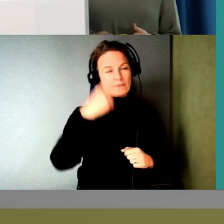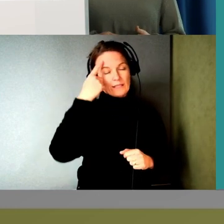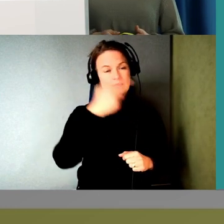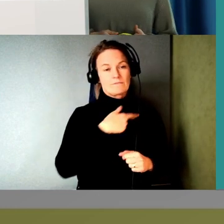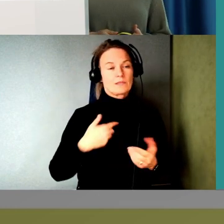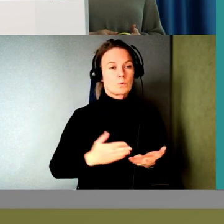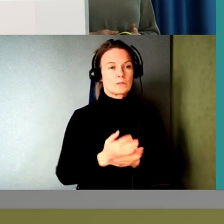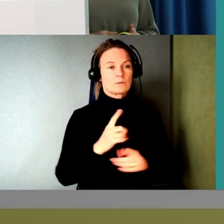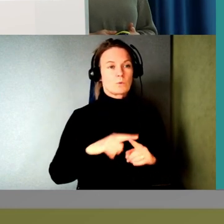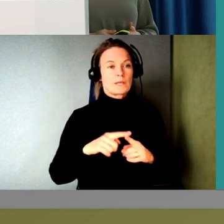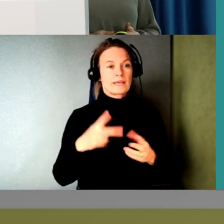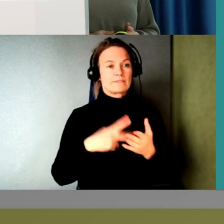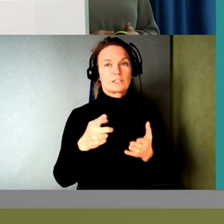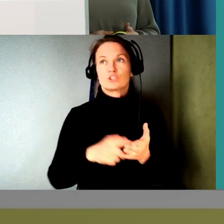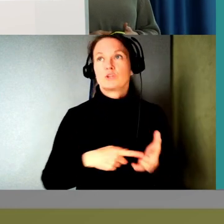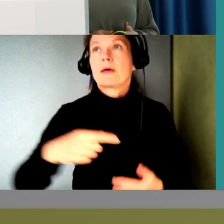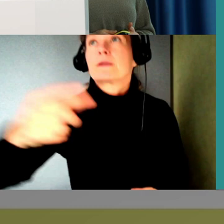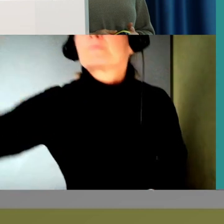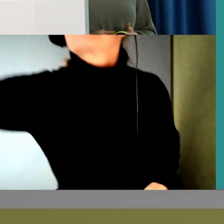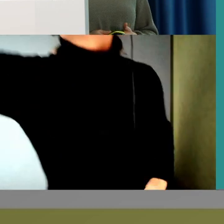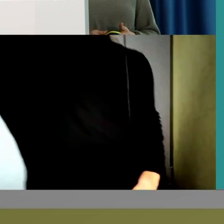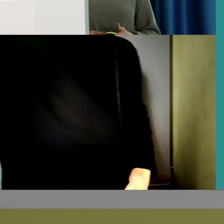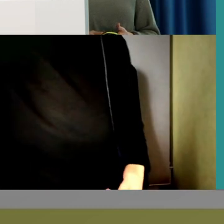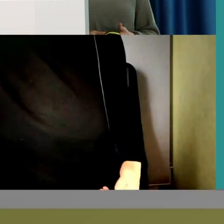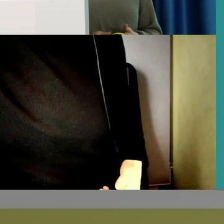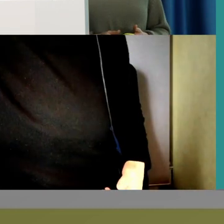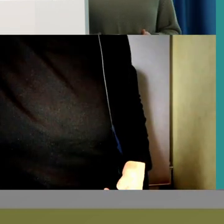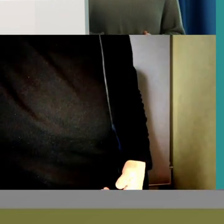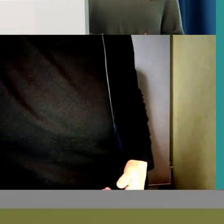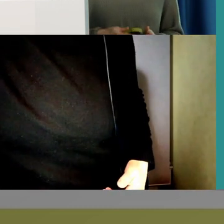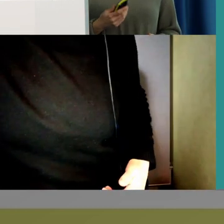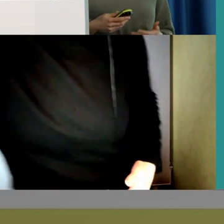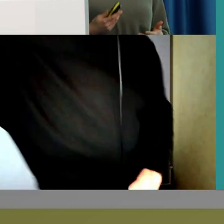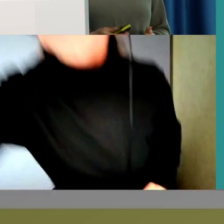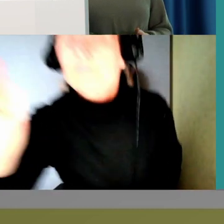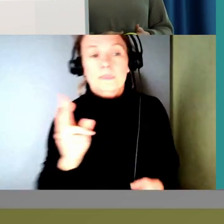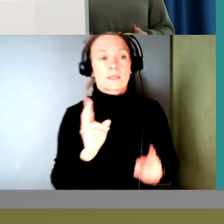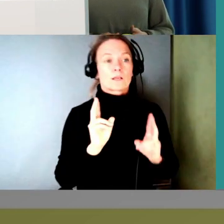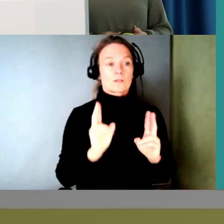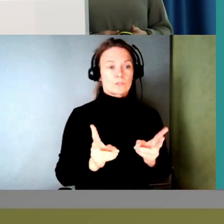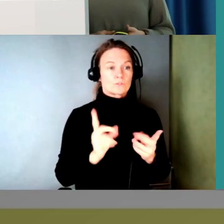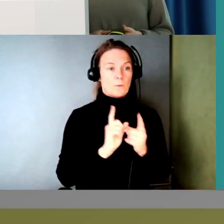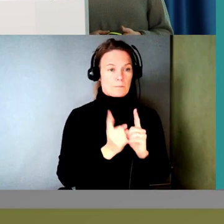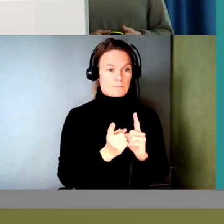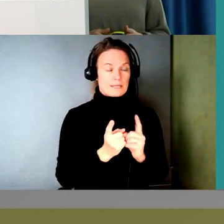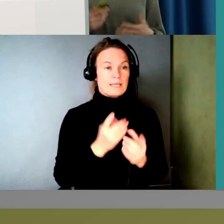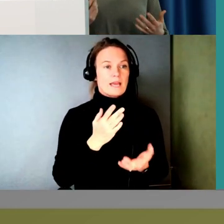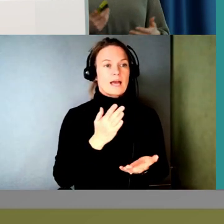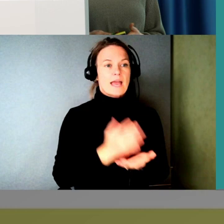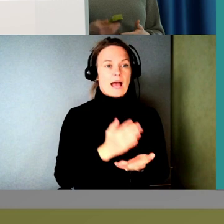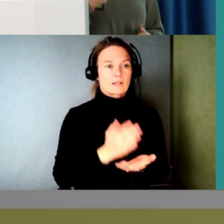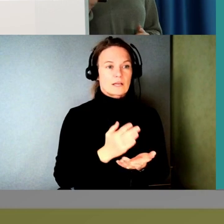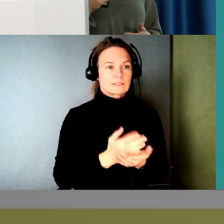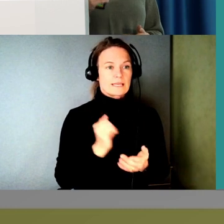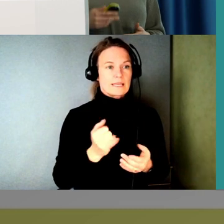olika texttyper som eh blir aktuella i e-handel eh så ska jag ge lite tips på vad ni kan tänka på där för att